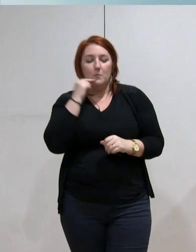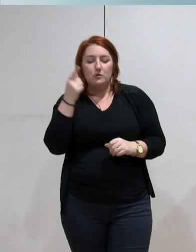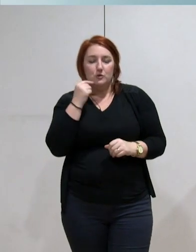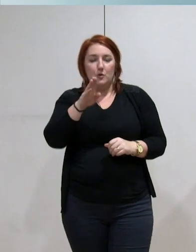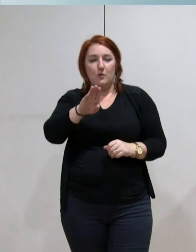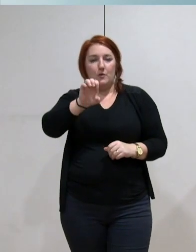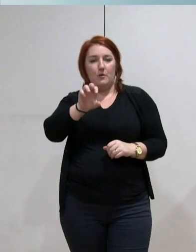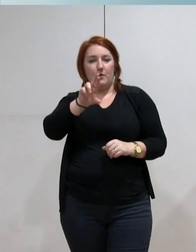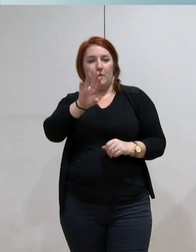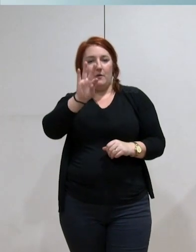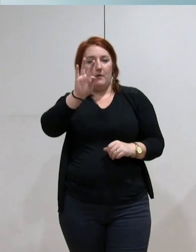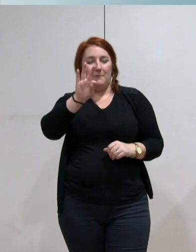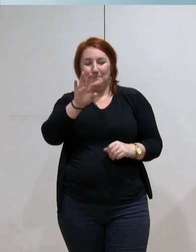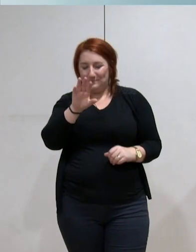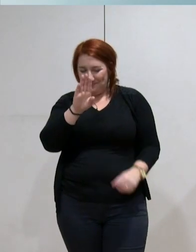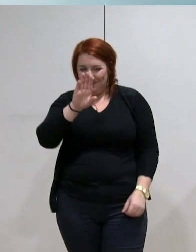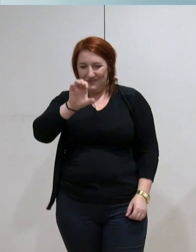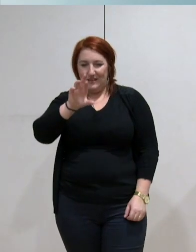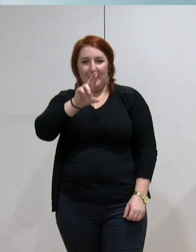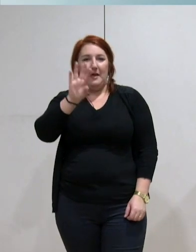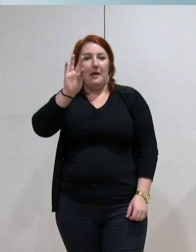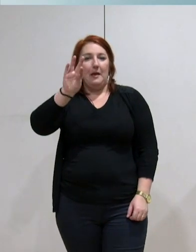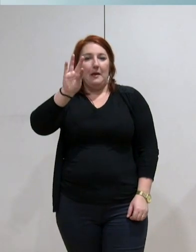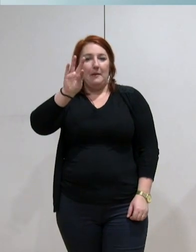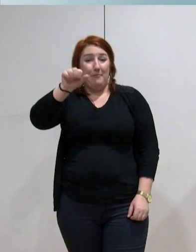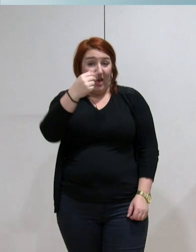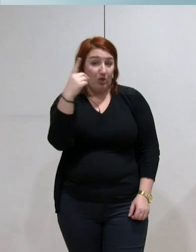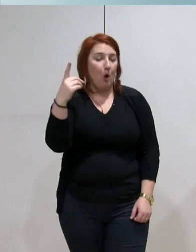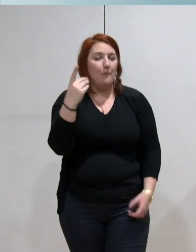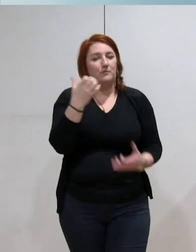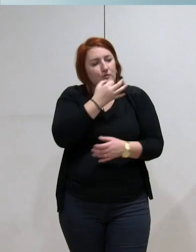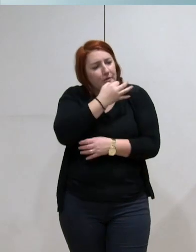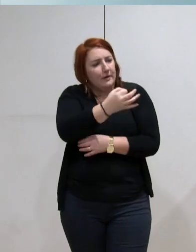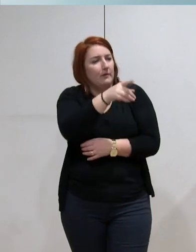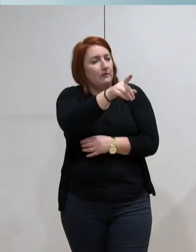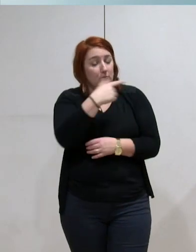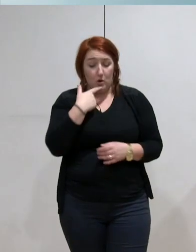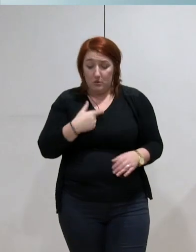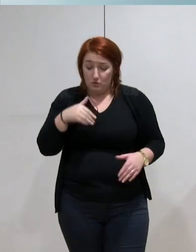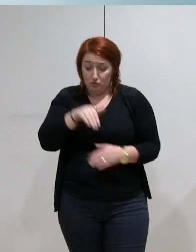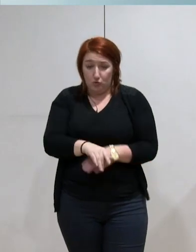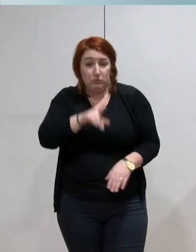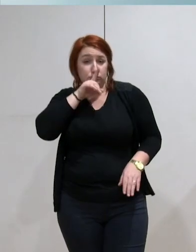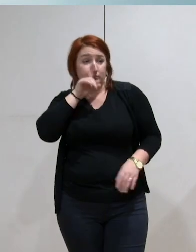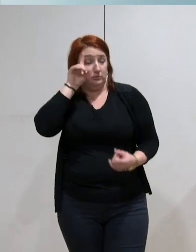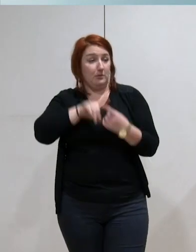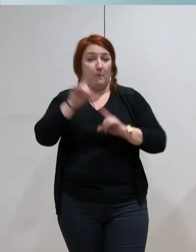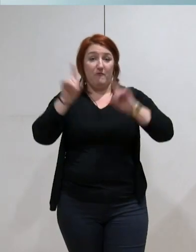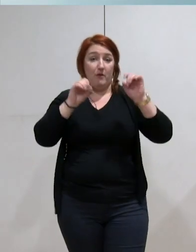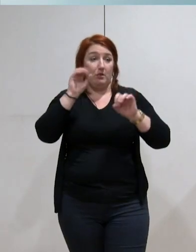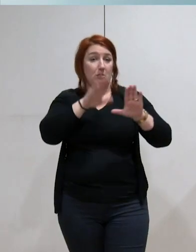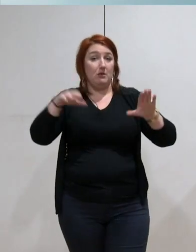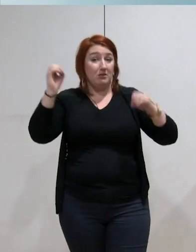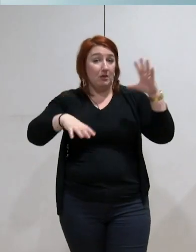que il a parlé de la de la fête des tuiles que j'ai pas évoqué ce soir je l' je l'avais évoqué dans la dans la